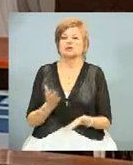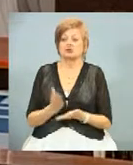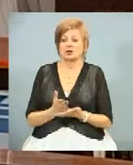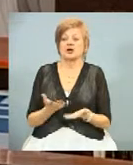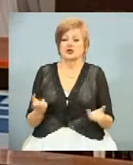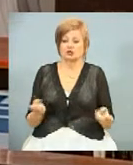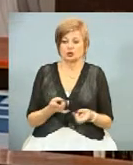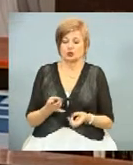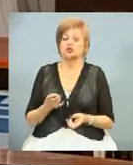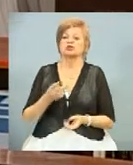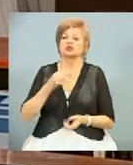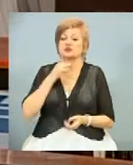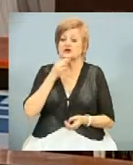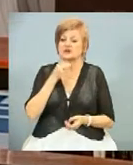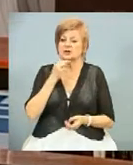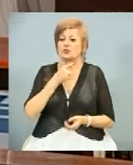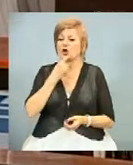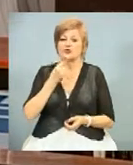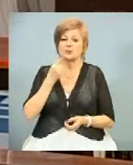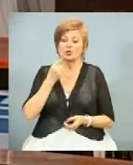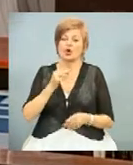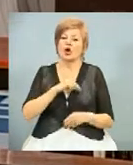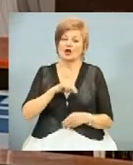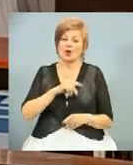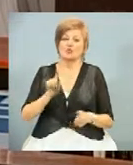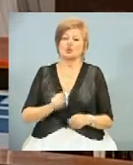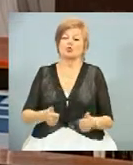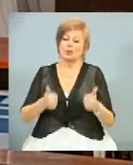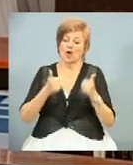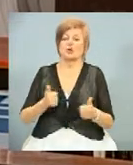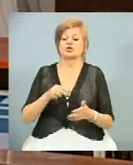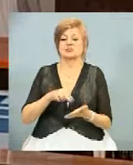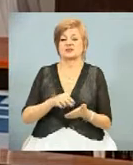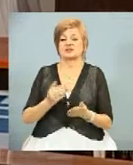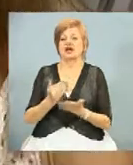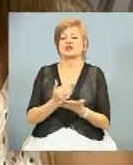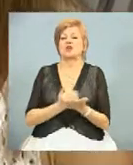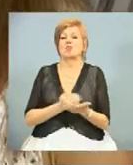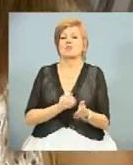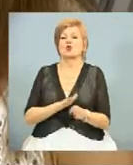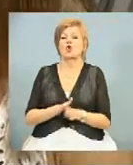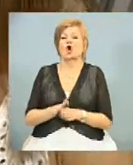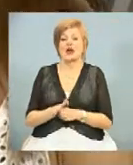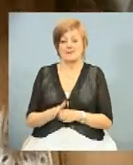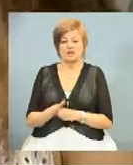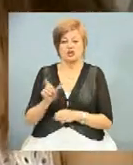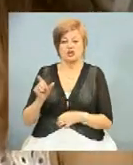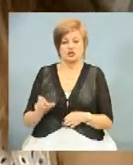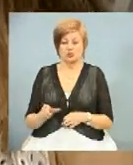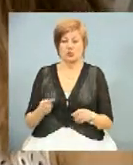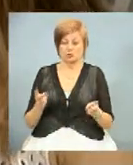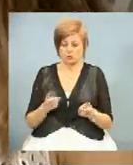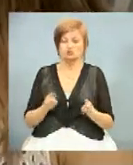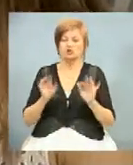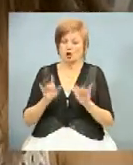треба дуже багато працювати, щоб стати гарним програмістом. І це ж постійно треба працювати перед